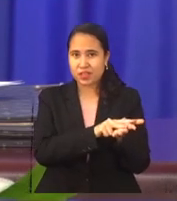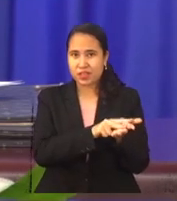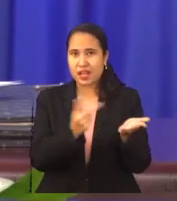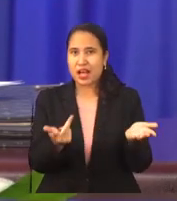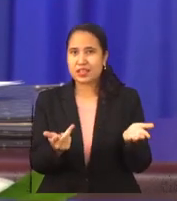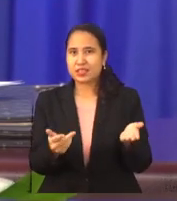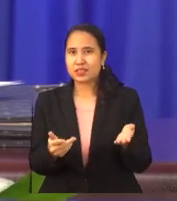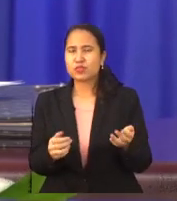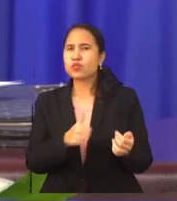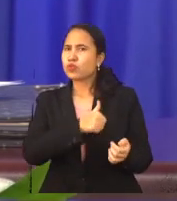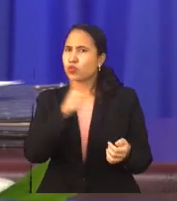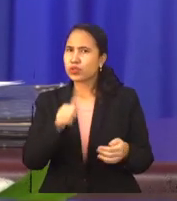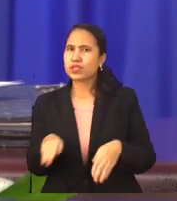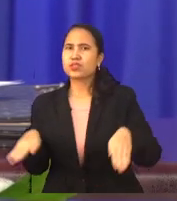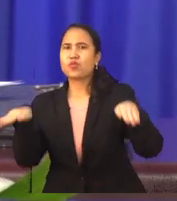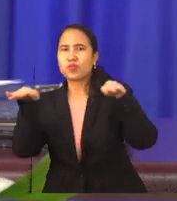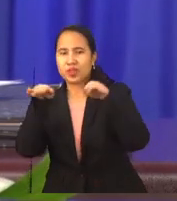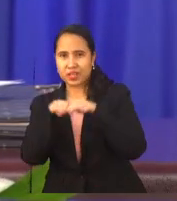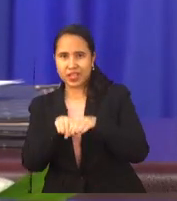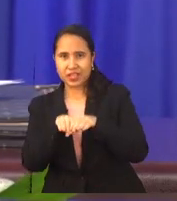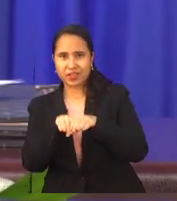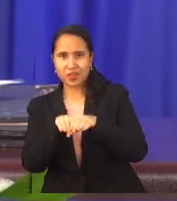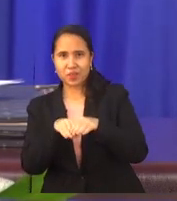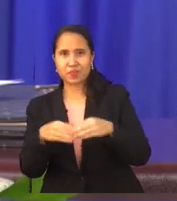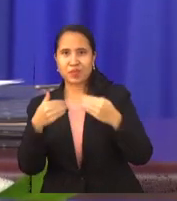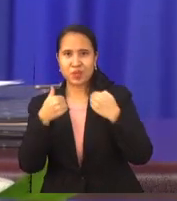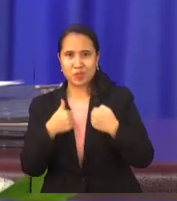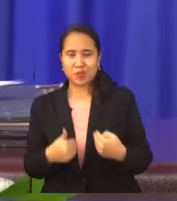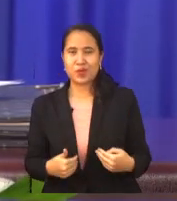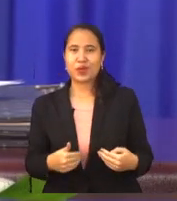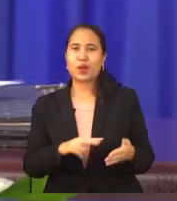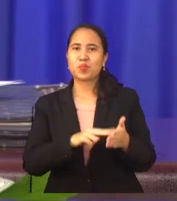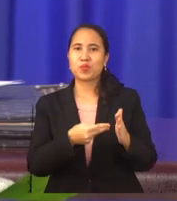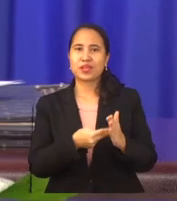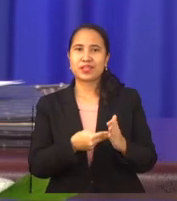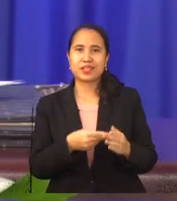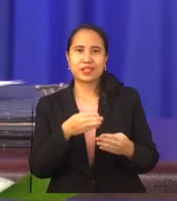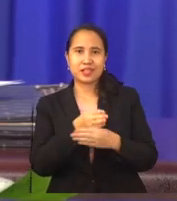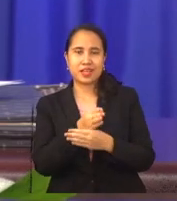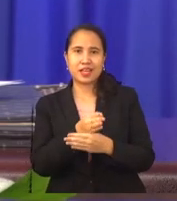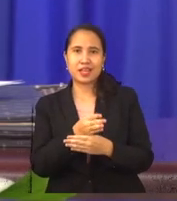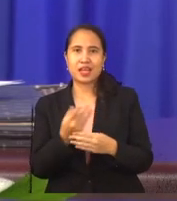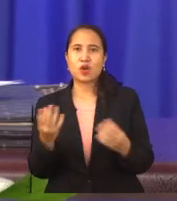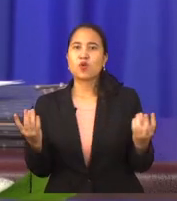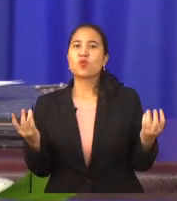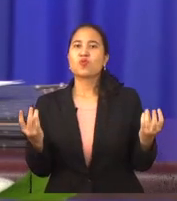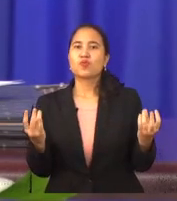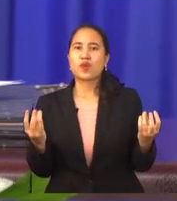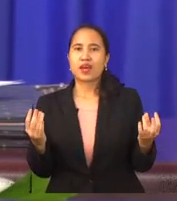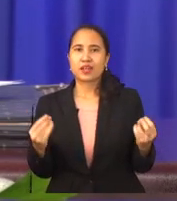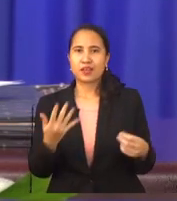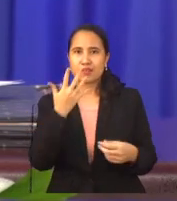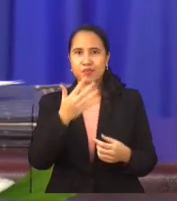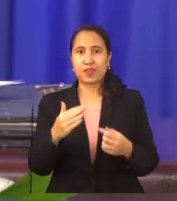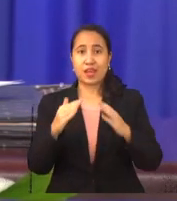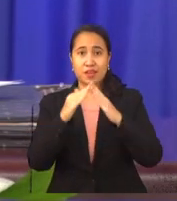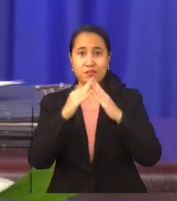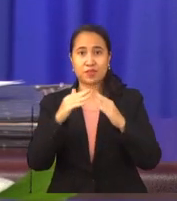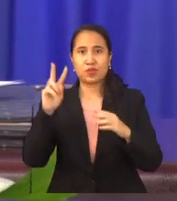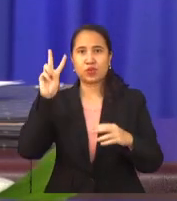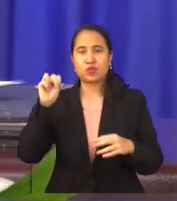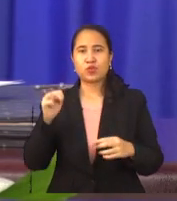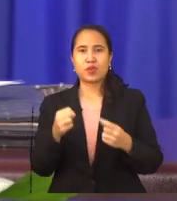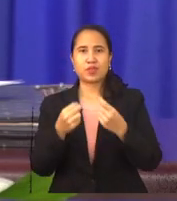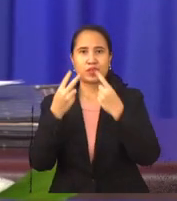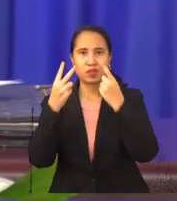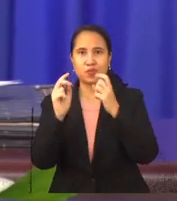het internationaal verdrag in zaken burger en politieke rechten? En in hoeverre is de wet van 5 april 2012,